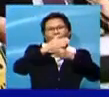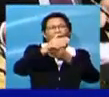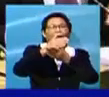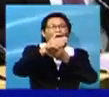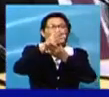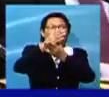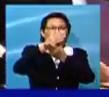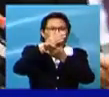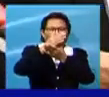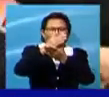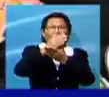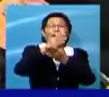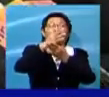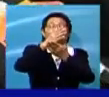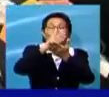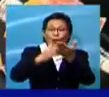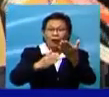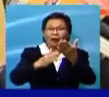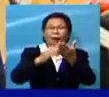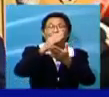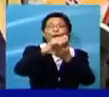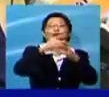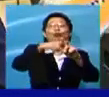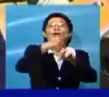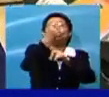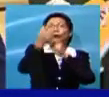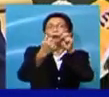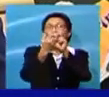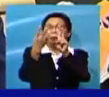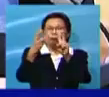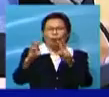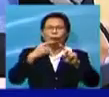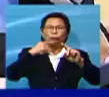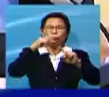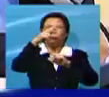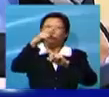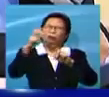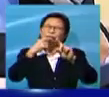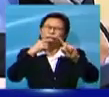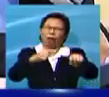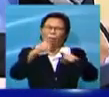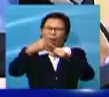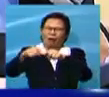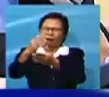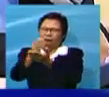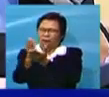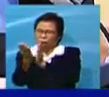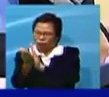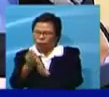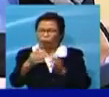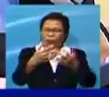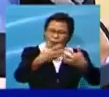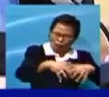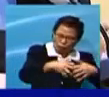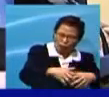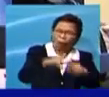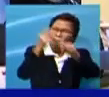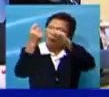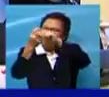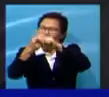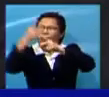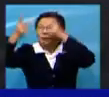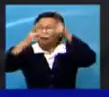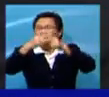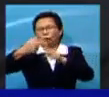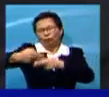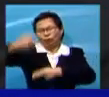kedua 2016. 359 responden daripada pelbagai sektor termasuk pembuatan, pembinaan, pelancongan,